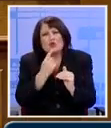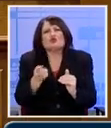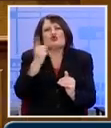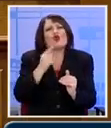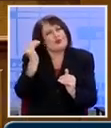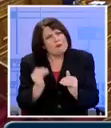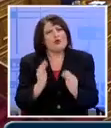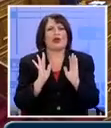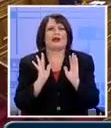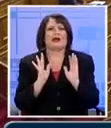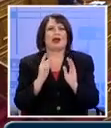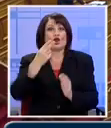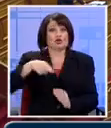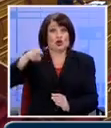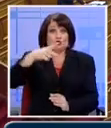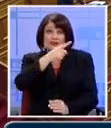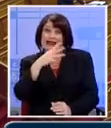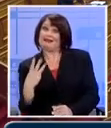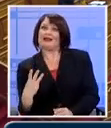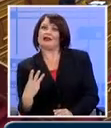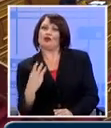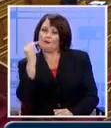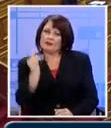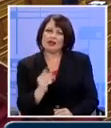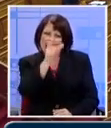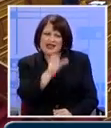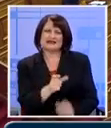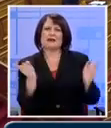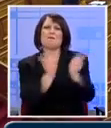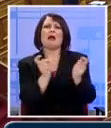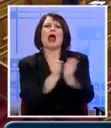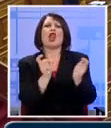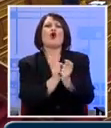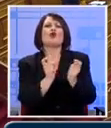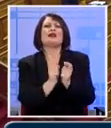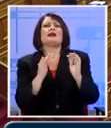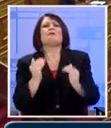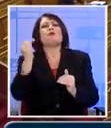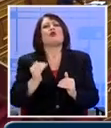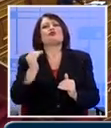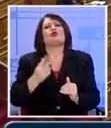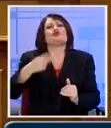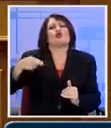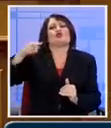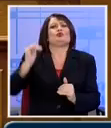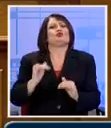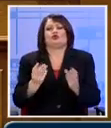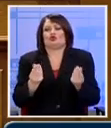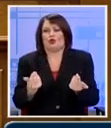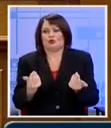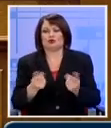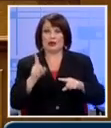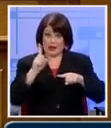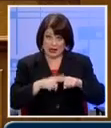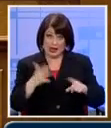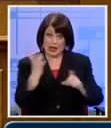χρονιά. Μειώσαμε τους τόκους του 1/3. Και εσείς ακόμα τσακώνεστε για το πώς θα μειώσετε τους τόκους. Η Ελλάδα